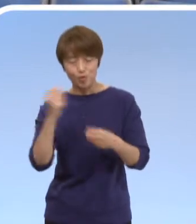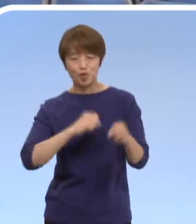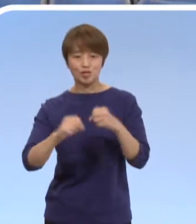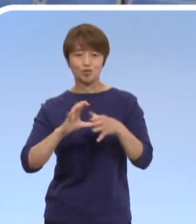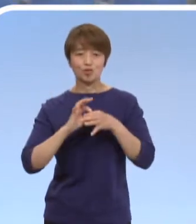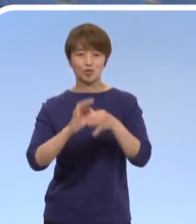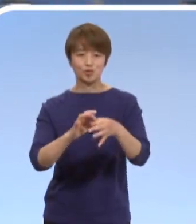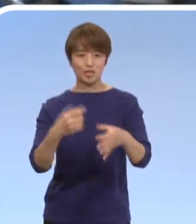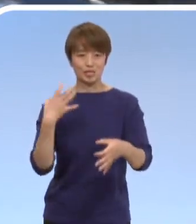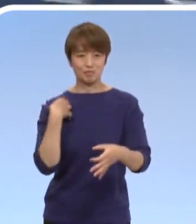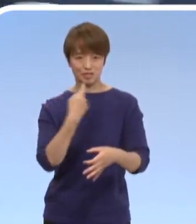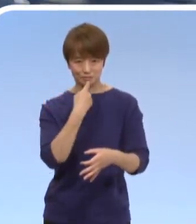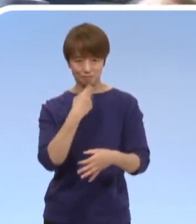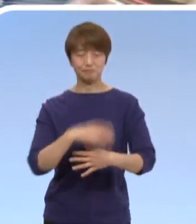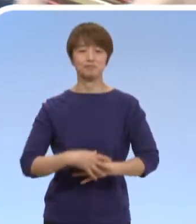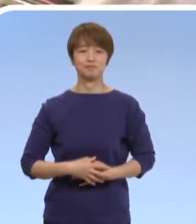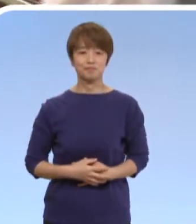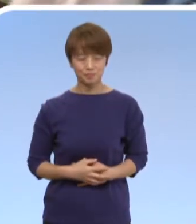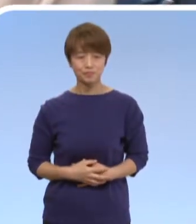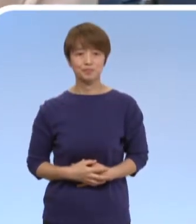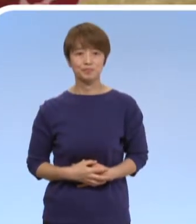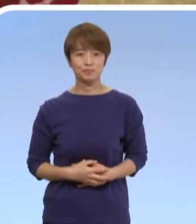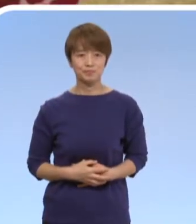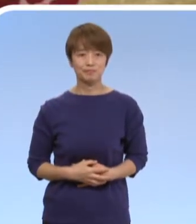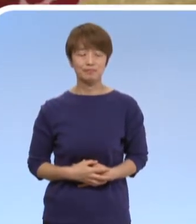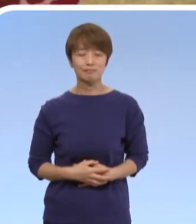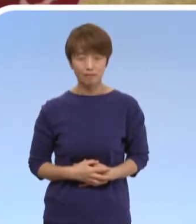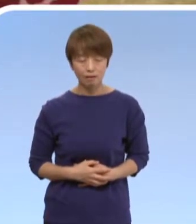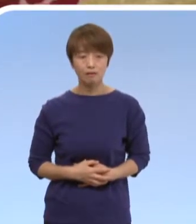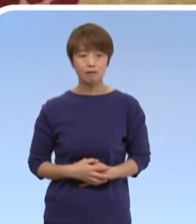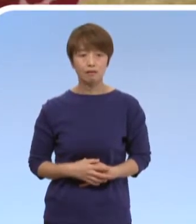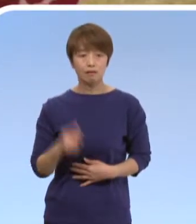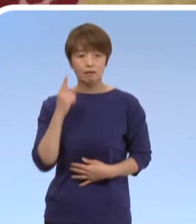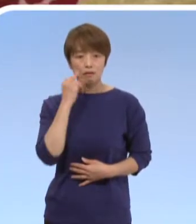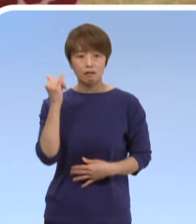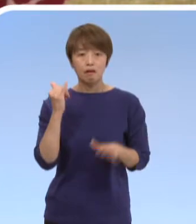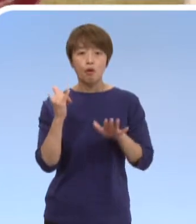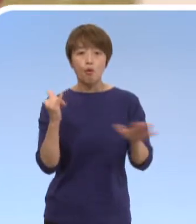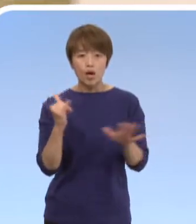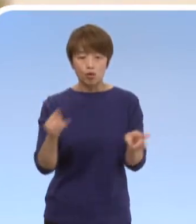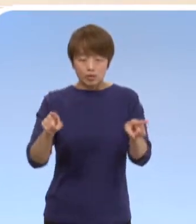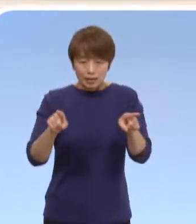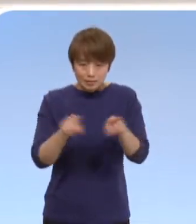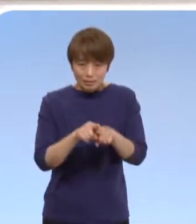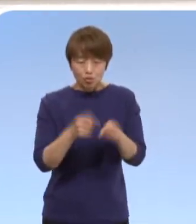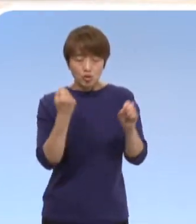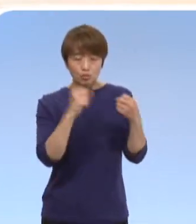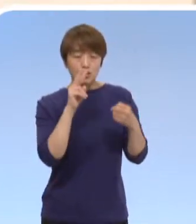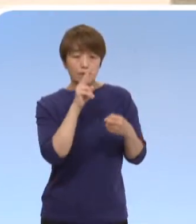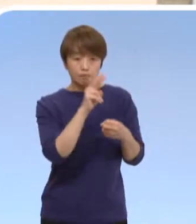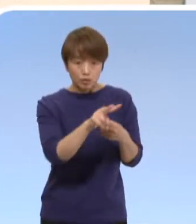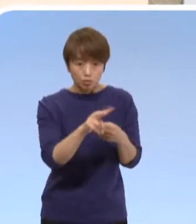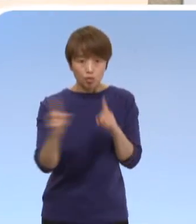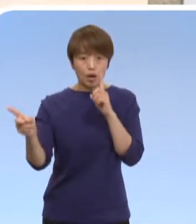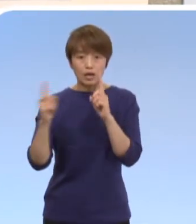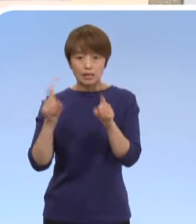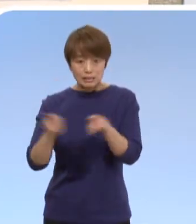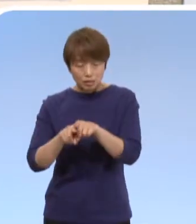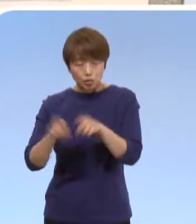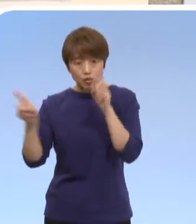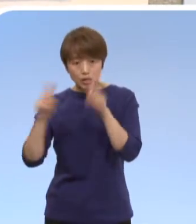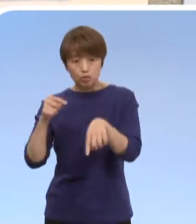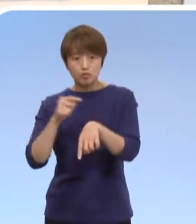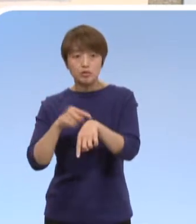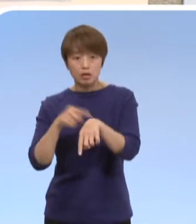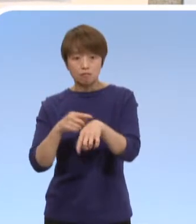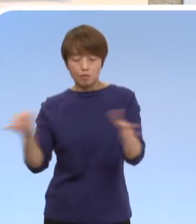はい、2本立てで活動を続けています。やはりね、親子で一緒に舞台を見たりとか一緒に遊